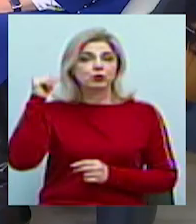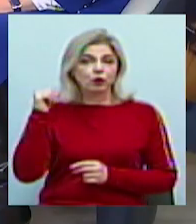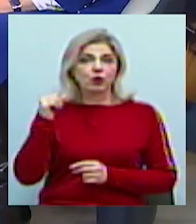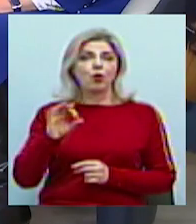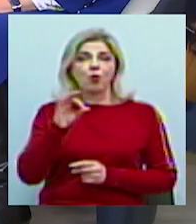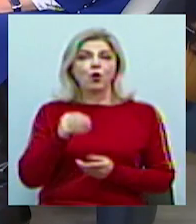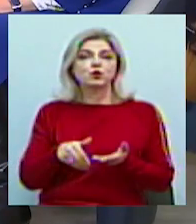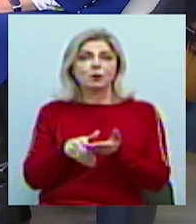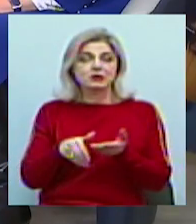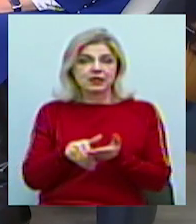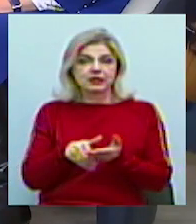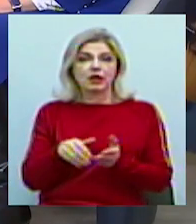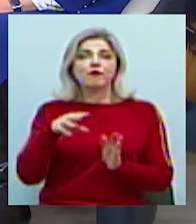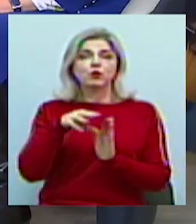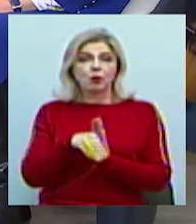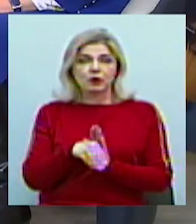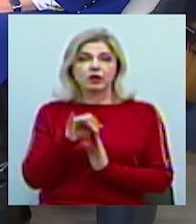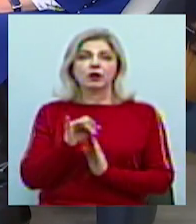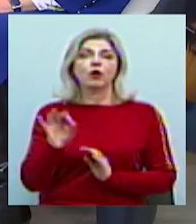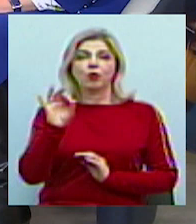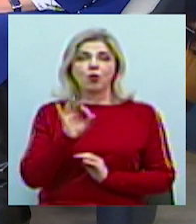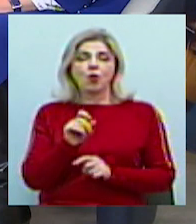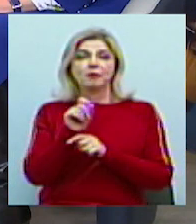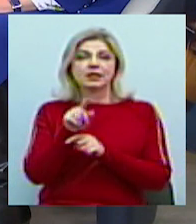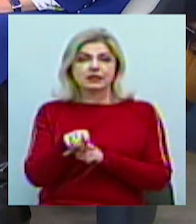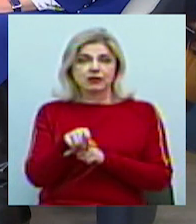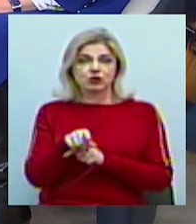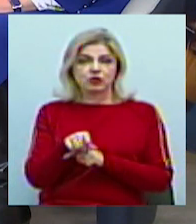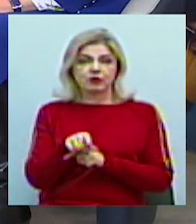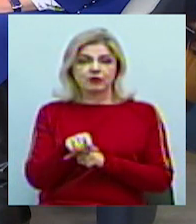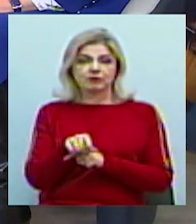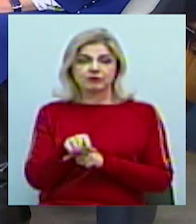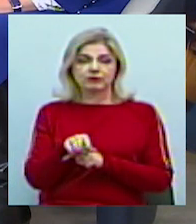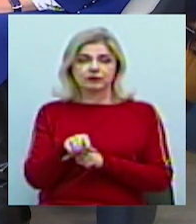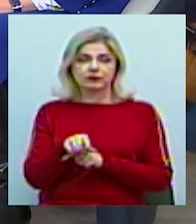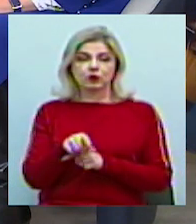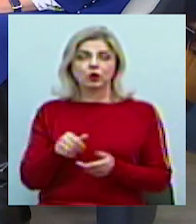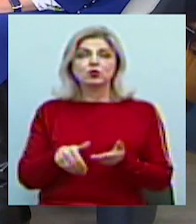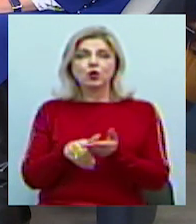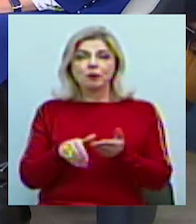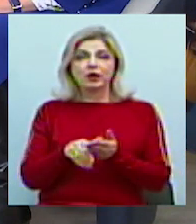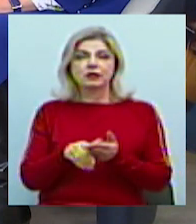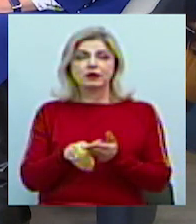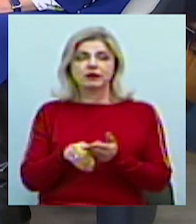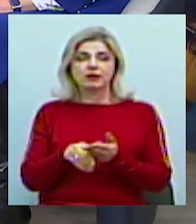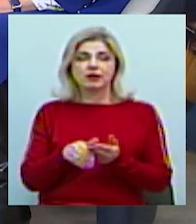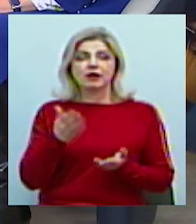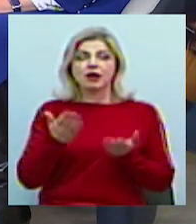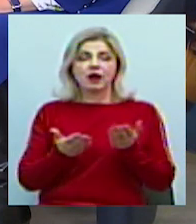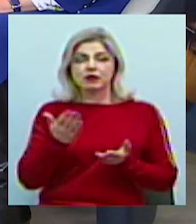призначення субсидій, в тому числі і щодо призначення субсидії за комісіями, наприклад, у разі,